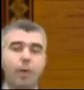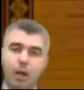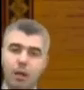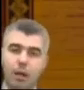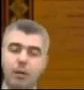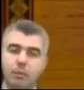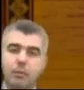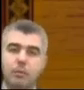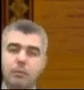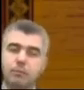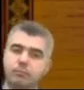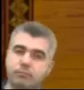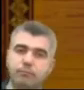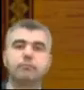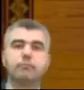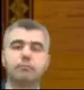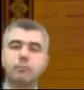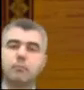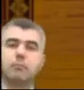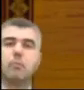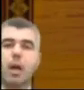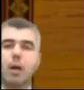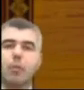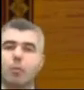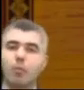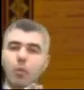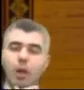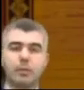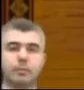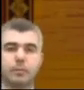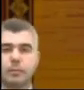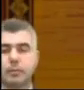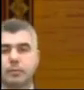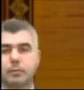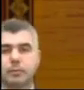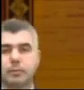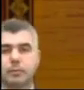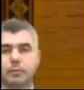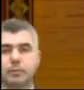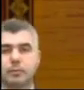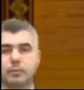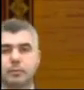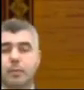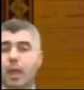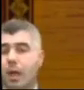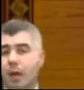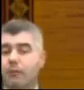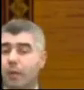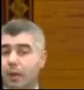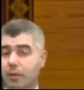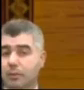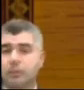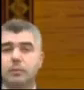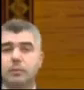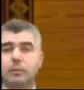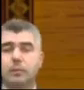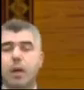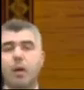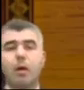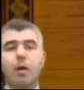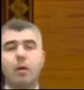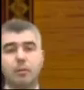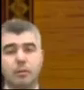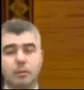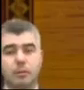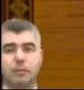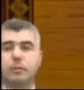المبادرة الرئيسية من أجل إدراج السلام في أجل طويل الأجل في المنطقة. أنتم